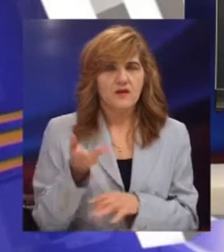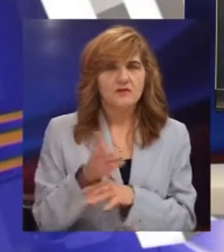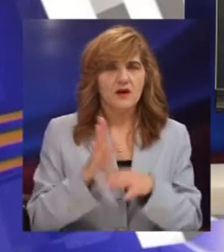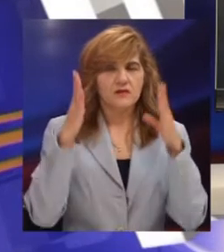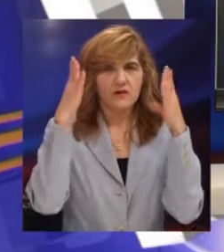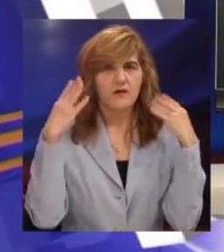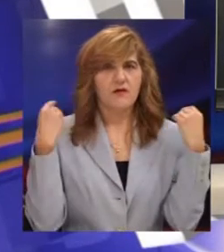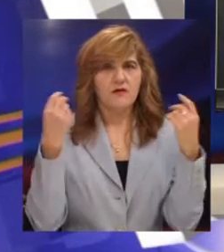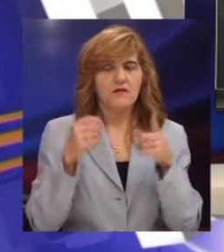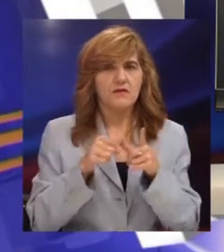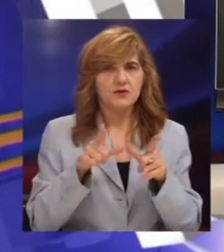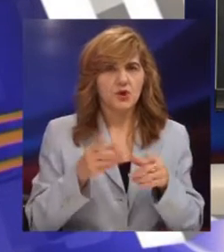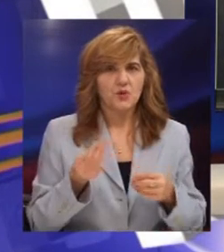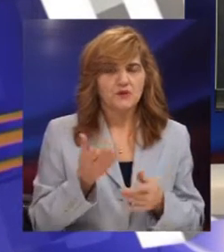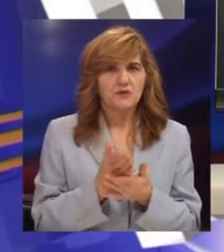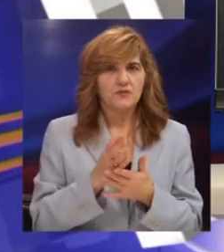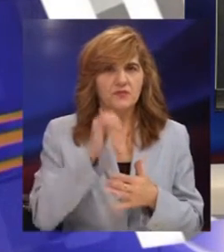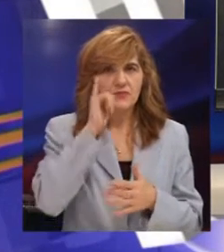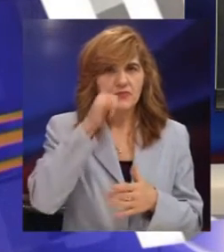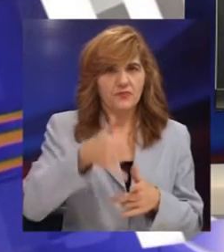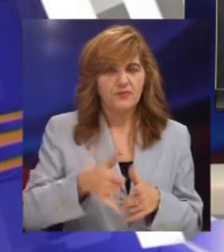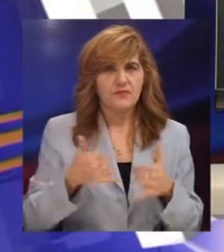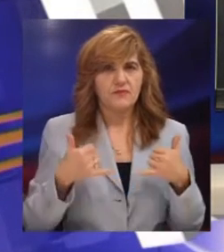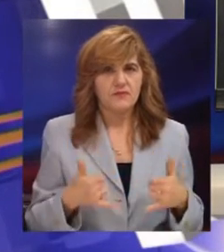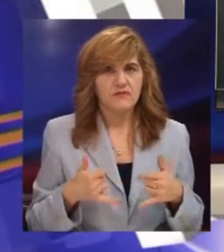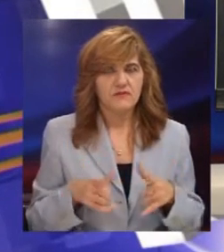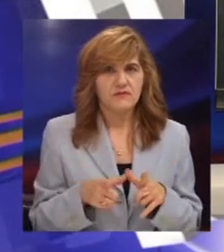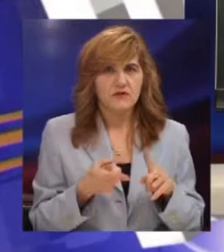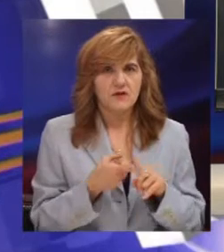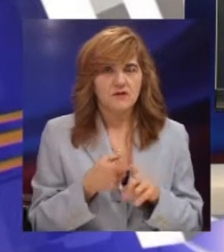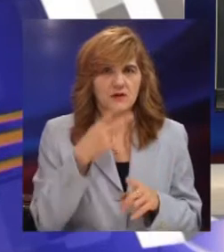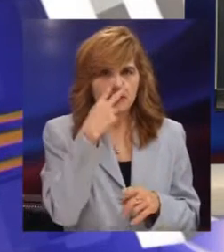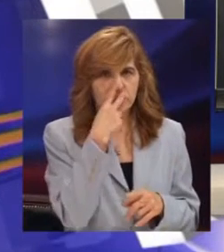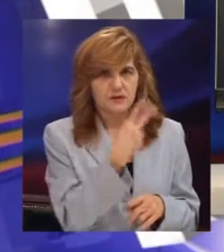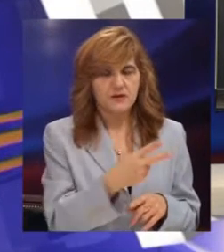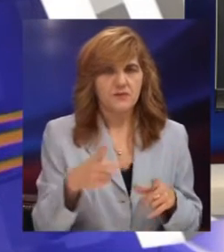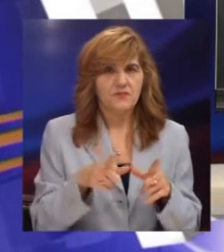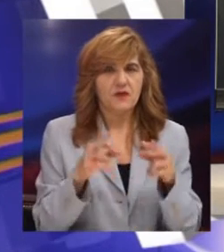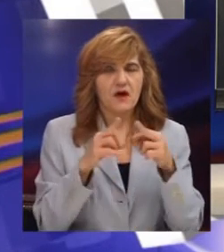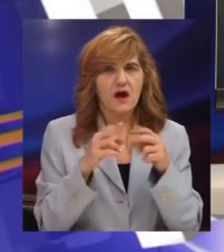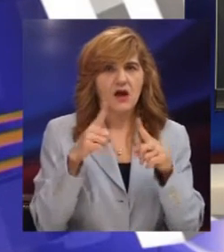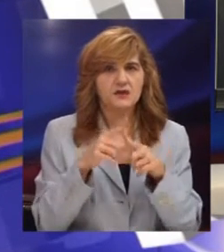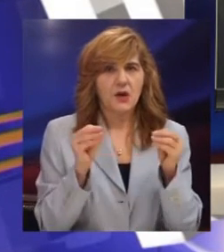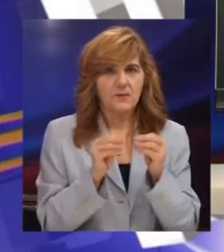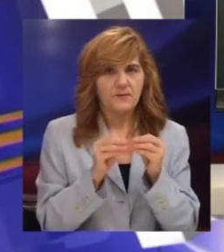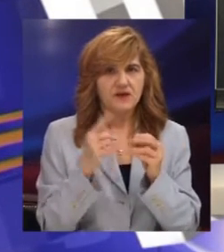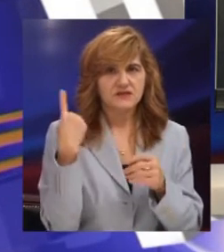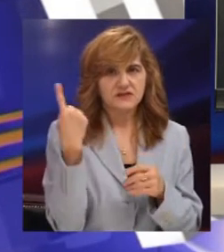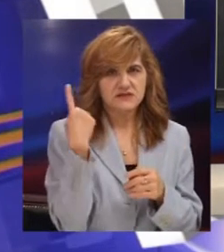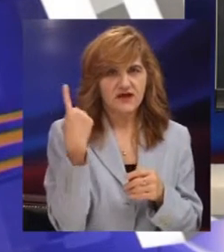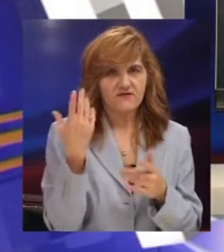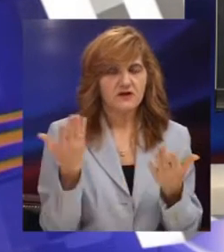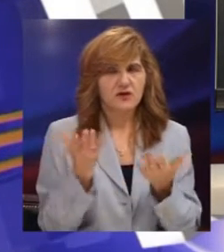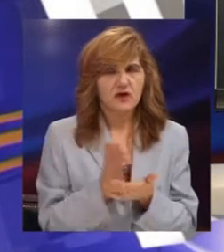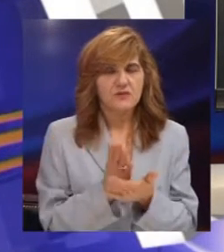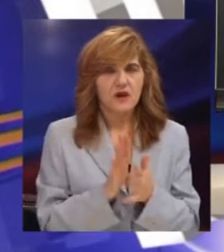Delegacija ambasade Republike Iran u Srbiji boravila je danas u poseti Subotici u okviru koje su posetili kompaniju ATB Sever kao kompaniju sa